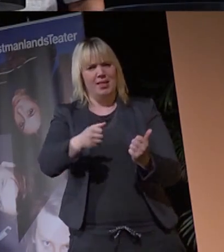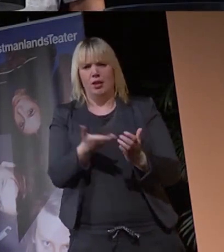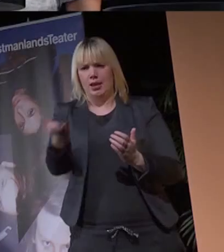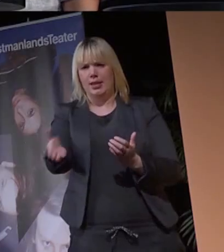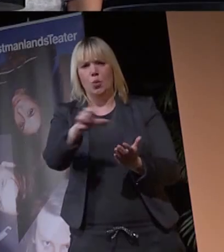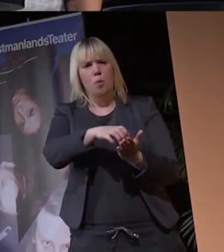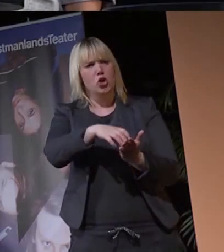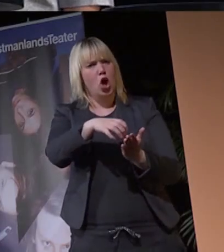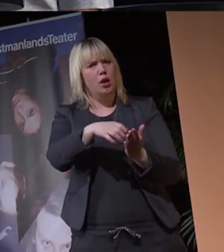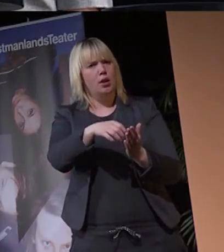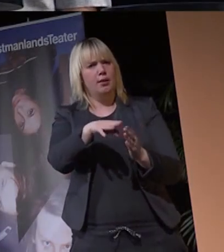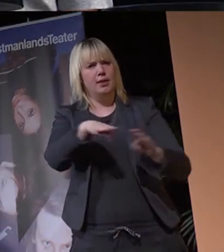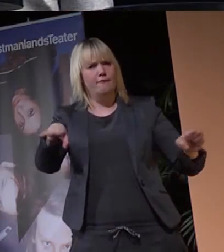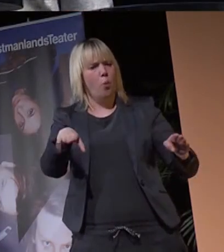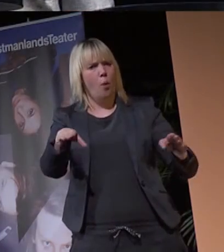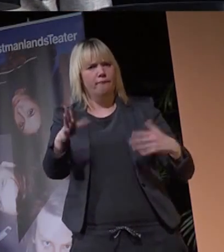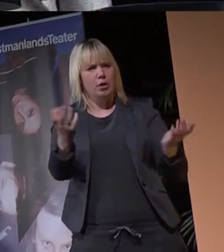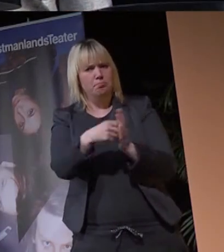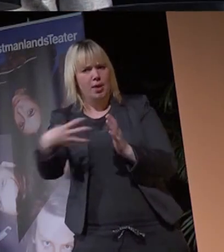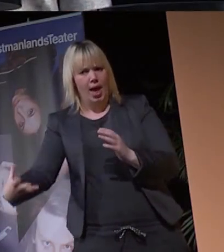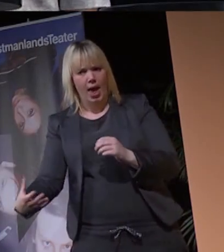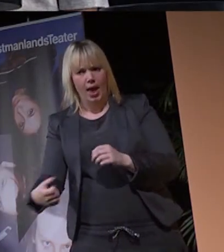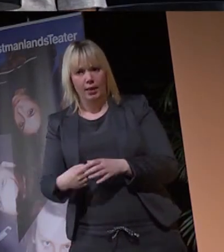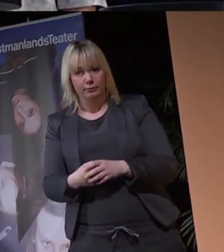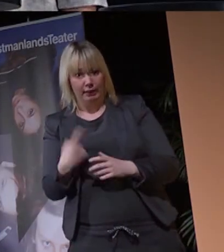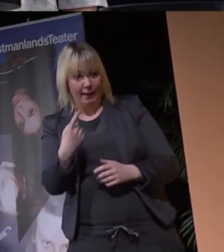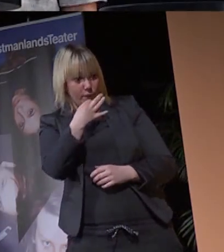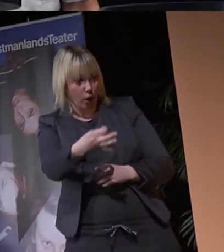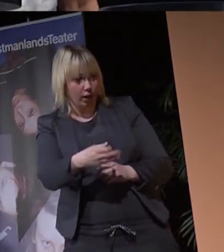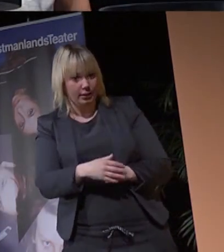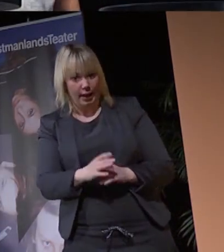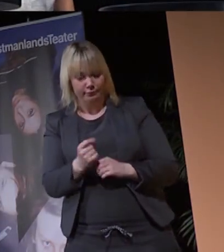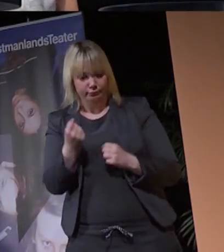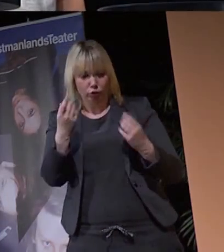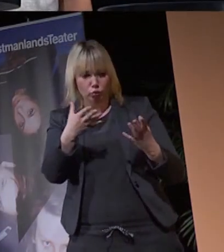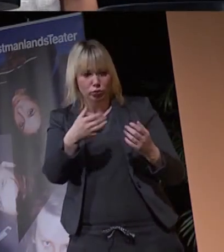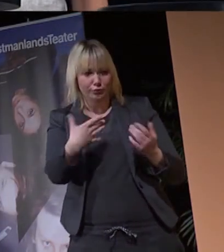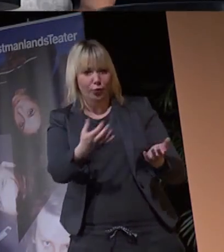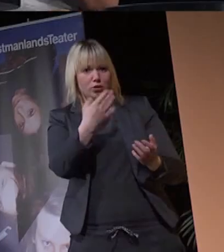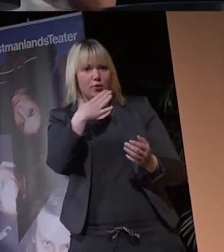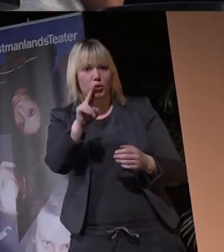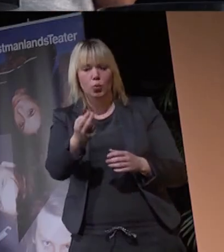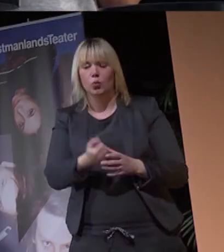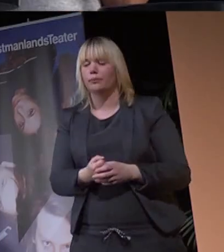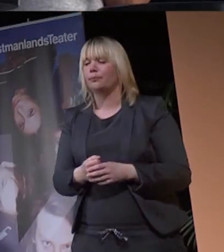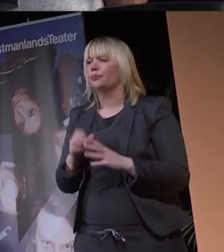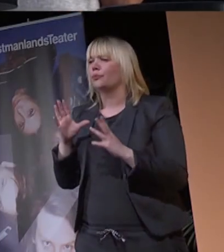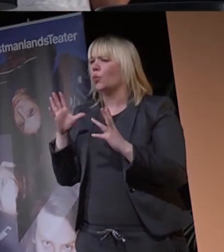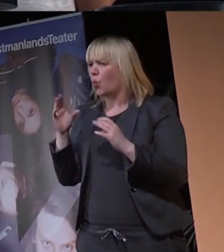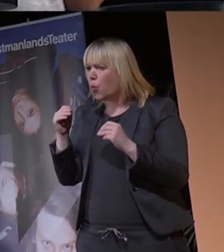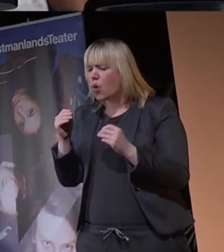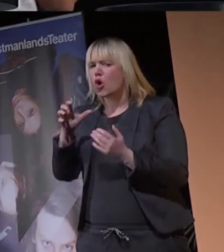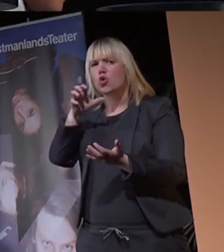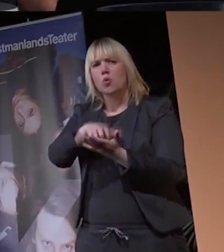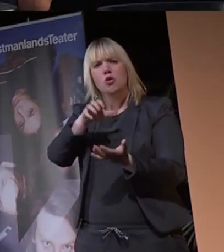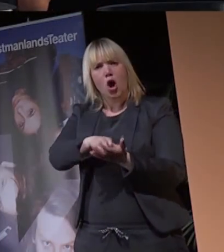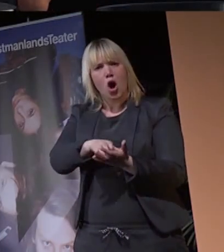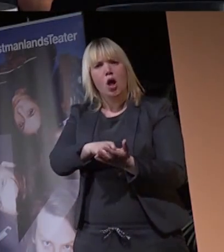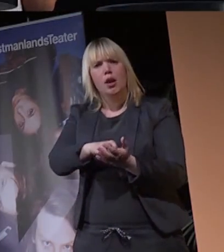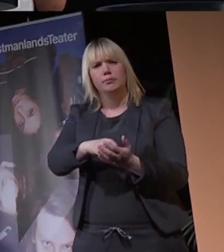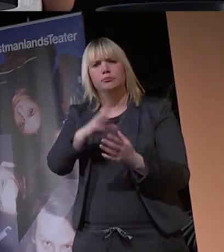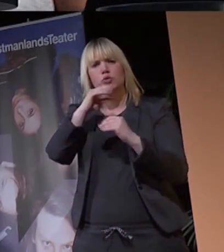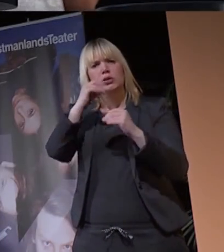Vad bra att du frågar det. Jag vet inte, var det också? Nej, det har jag sagt nu. Det kommer inte vara spontant. Ja, vad bra. Nej, men så här är det ju. Den kommunala musik- och kulturskolan